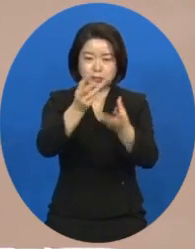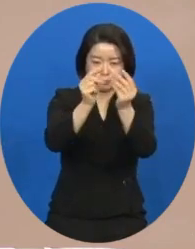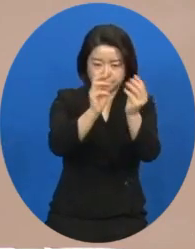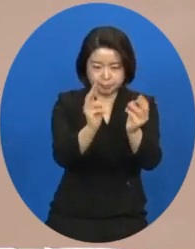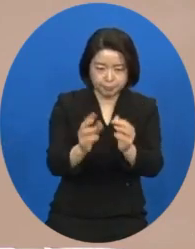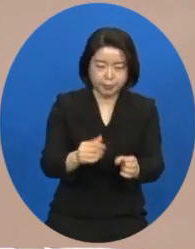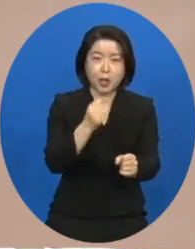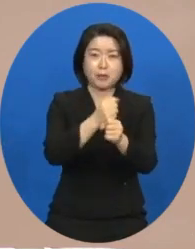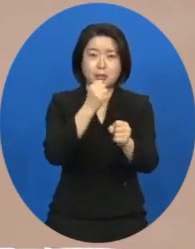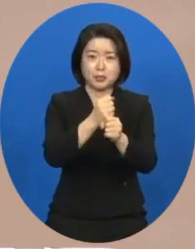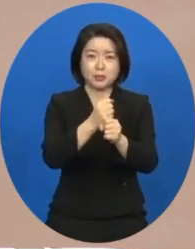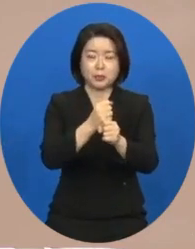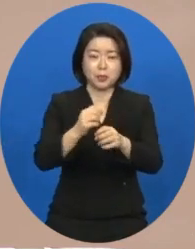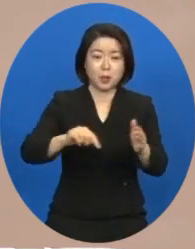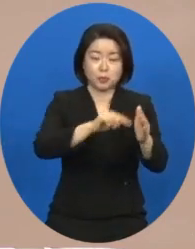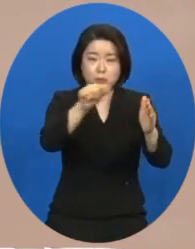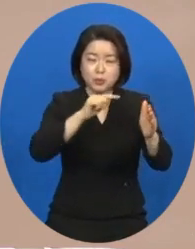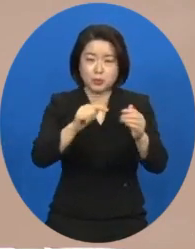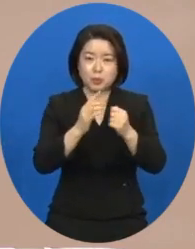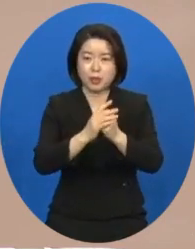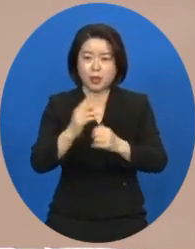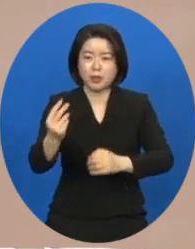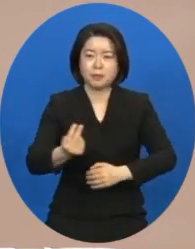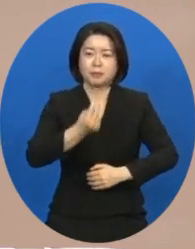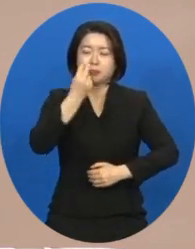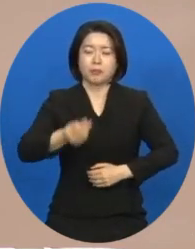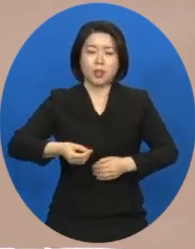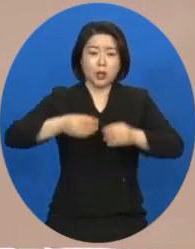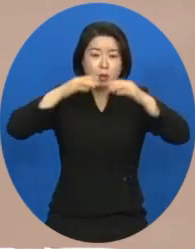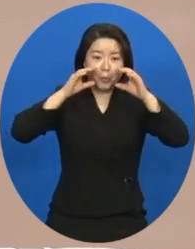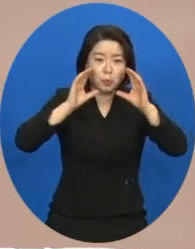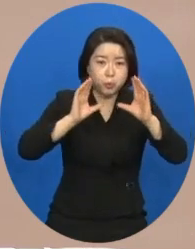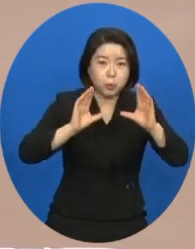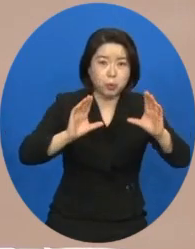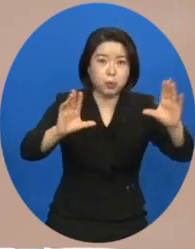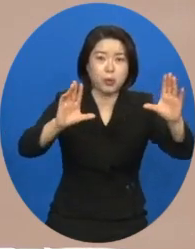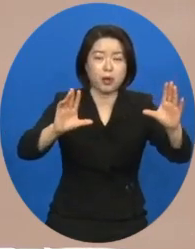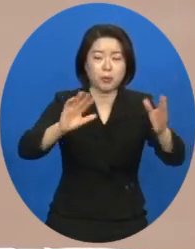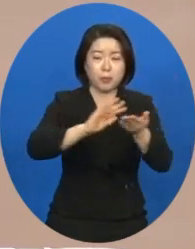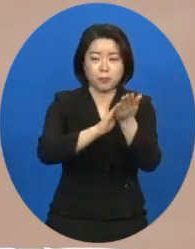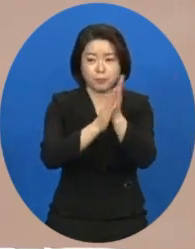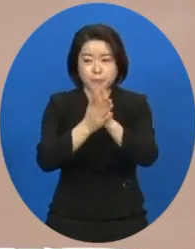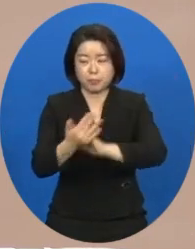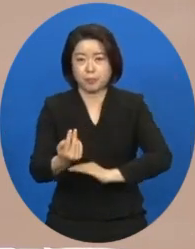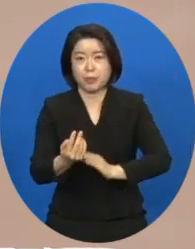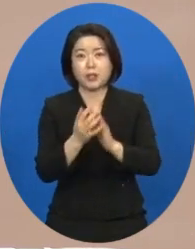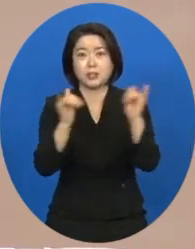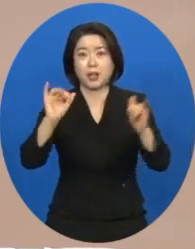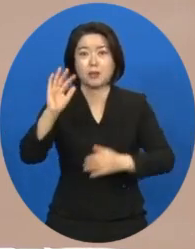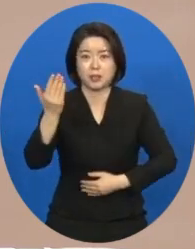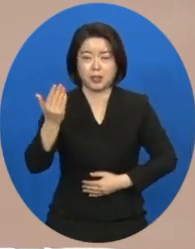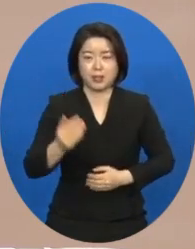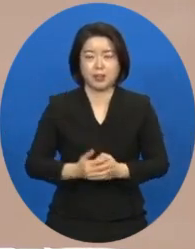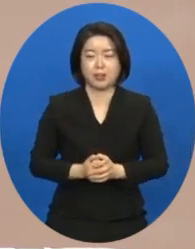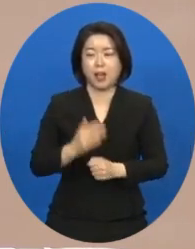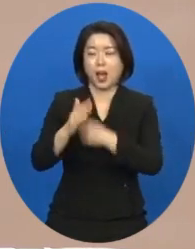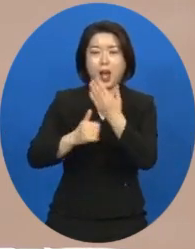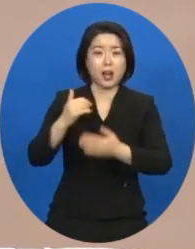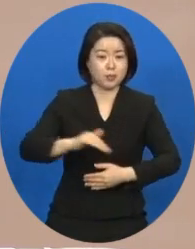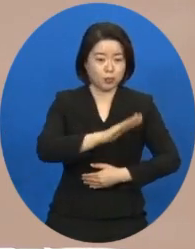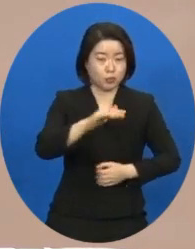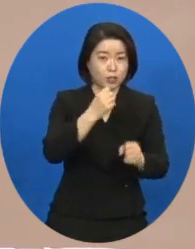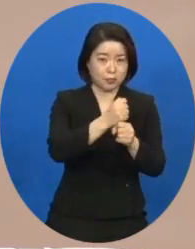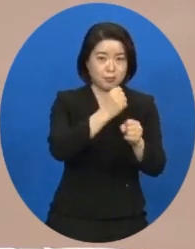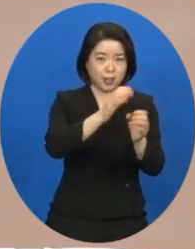안에 생령을 불어넣으셔서 사람이 됩니다. 그러니까 하나님이 우리를 창조하실 때